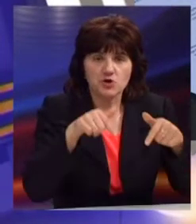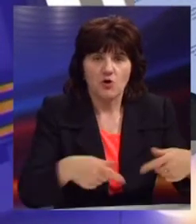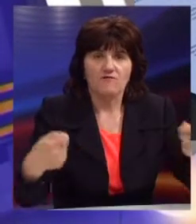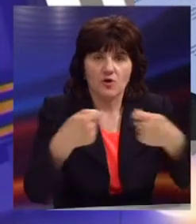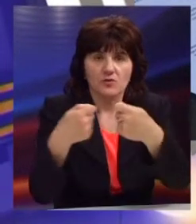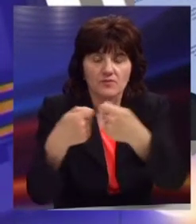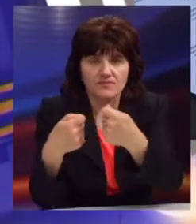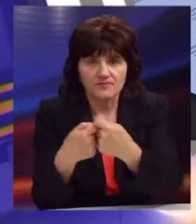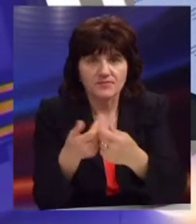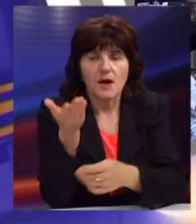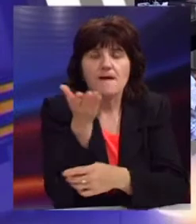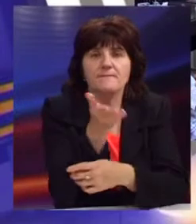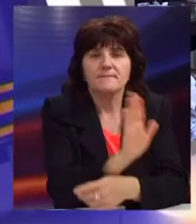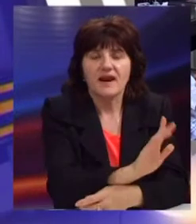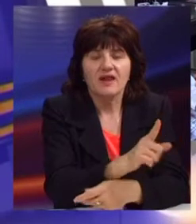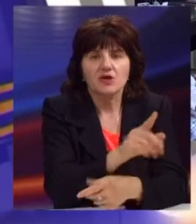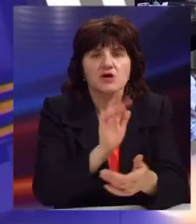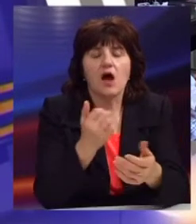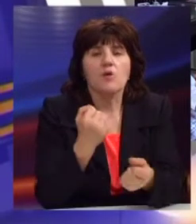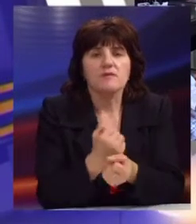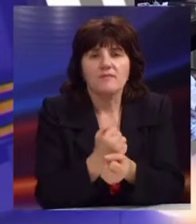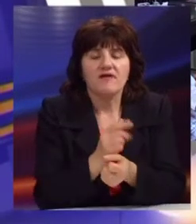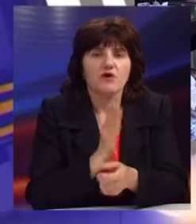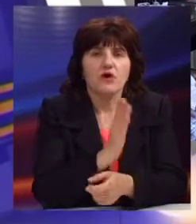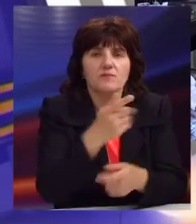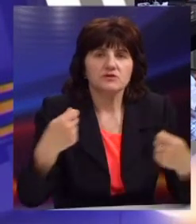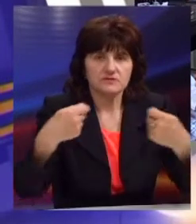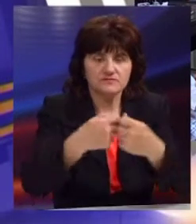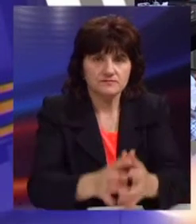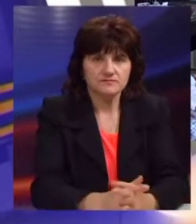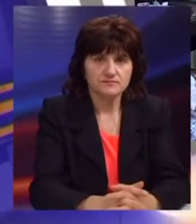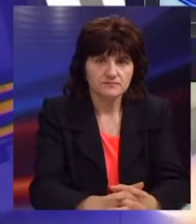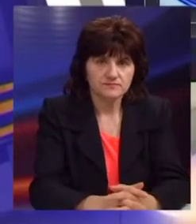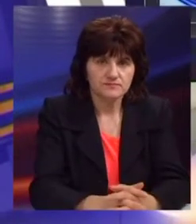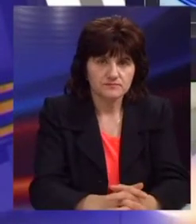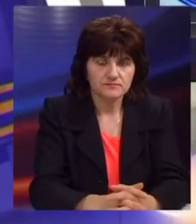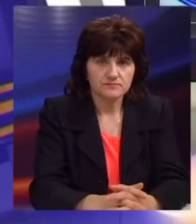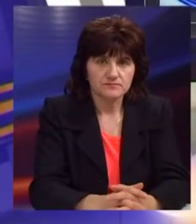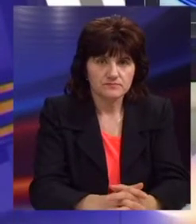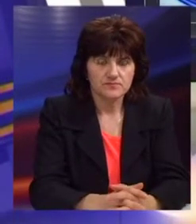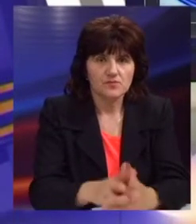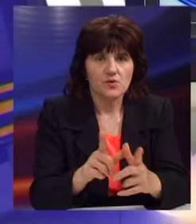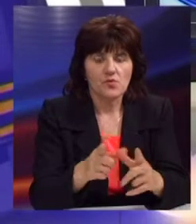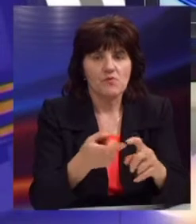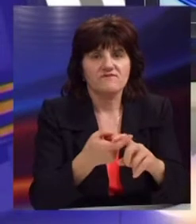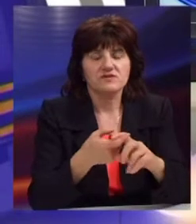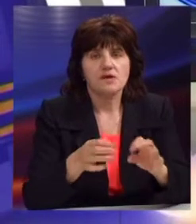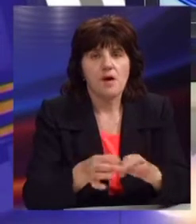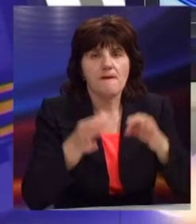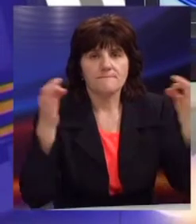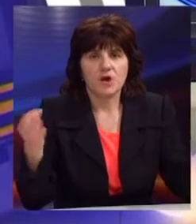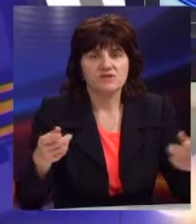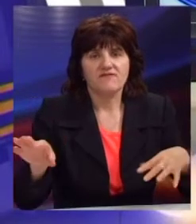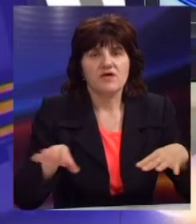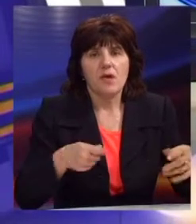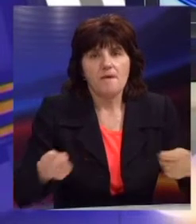udruženja. Predloženi zakon treba da stvori pravni okvir za njihovo delovanje. U okviru proslave Dana pijaca Srbije u